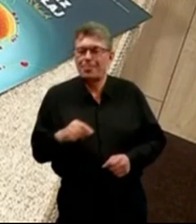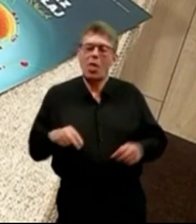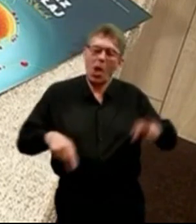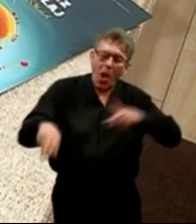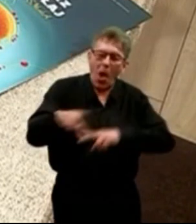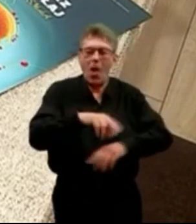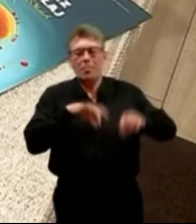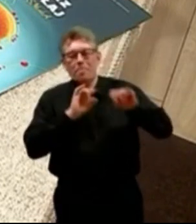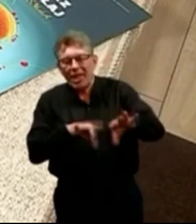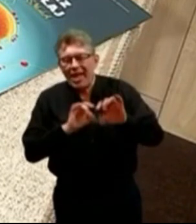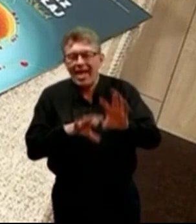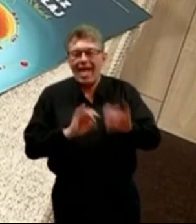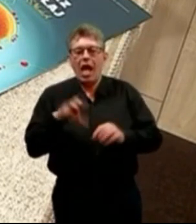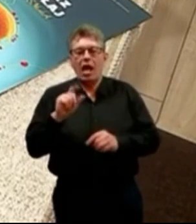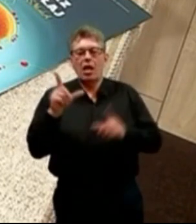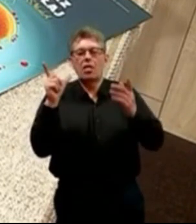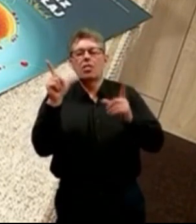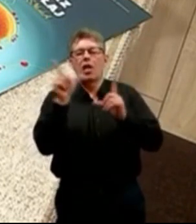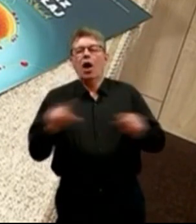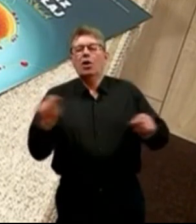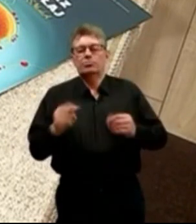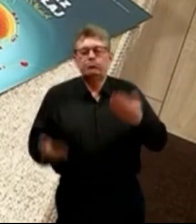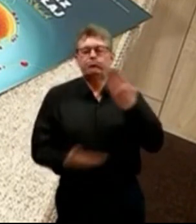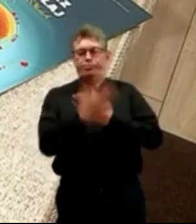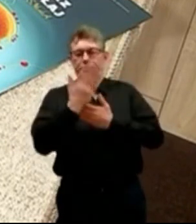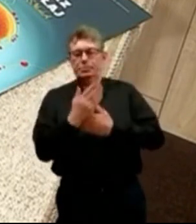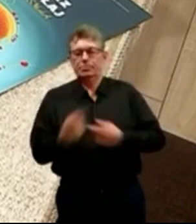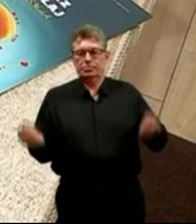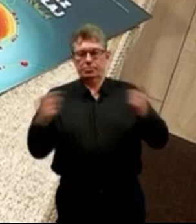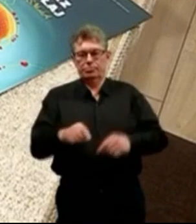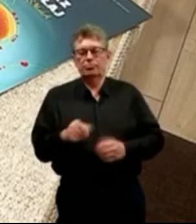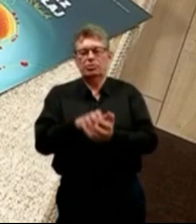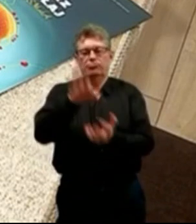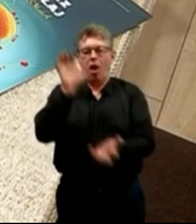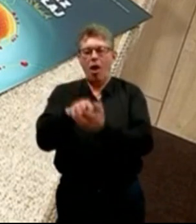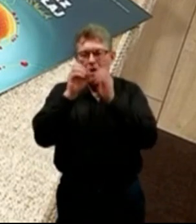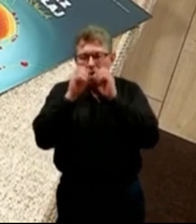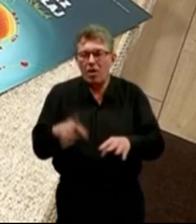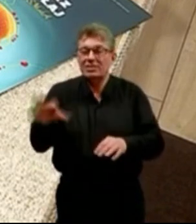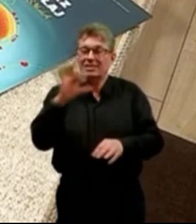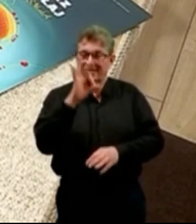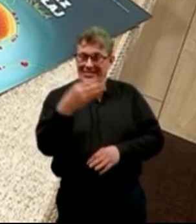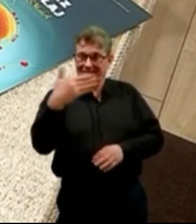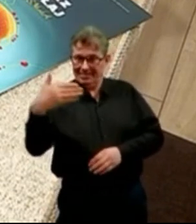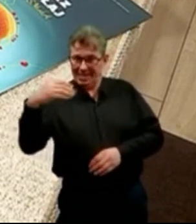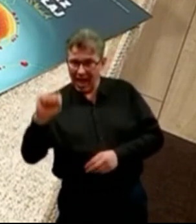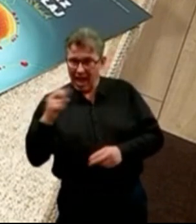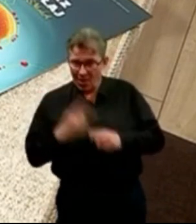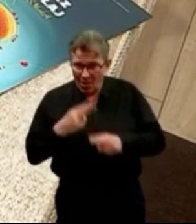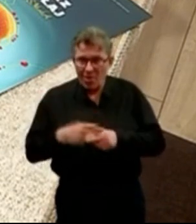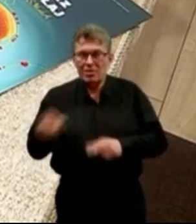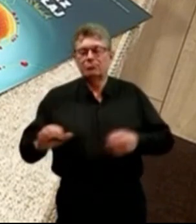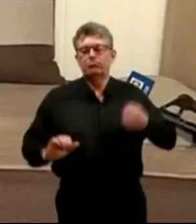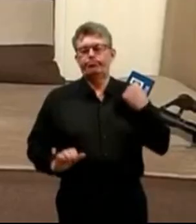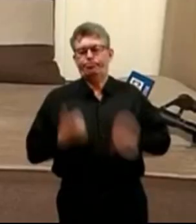naszym marzeniem, a nagle po prostu pojawia się ten smok, to SMA, które sprawia, że stracił siłę. I rodzice robią